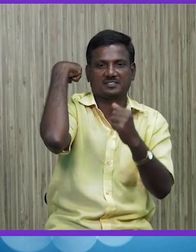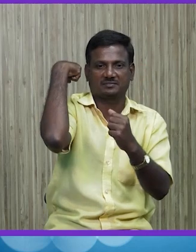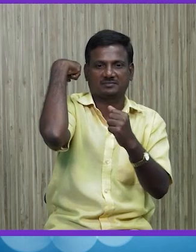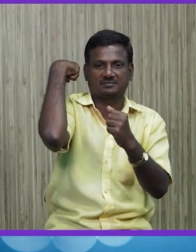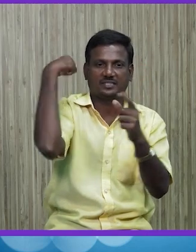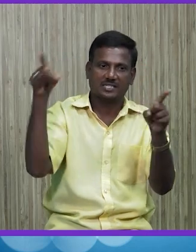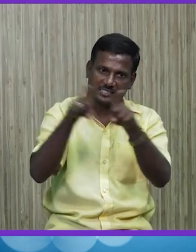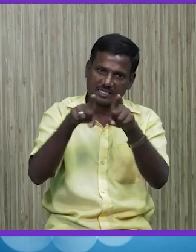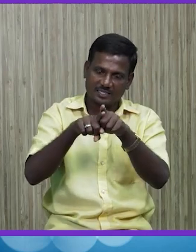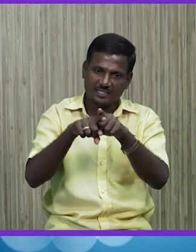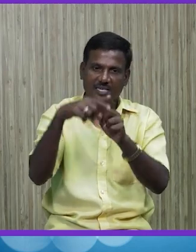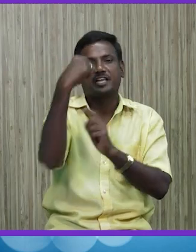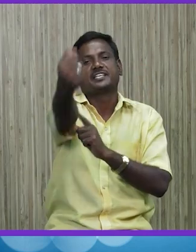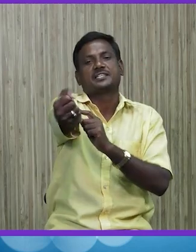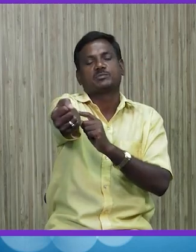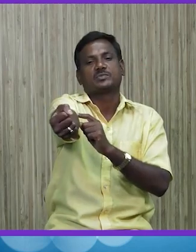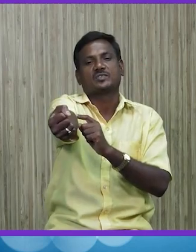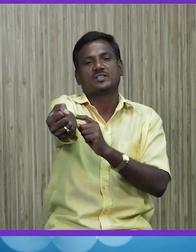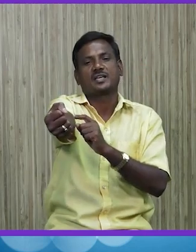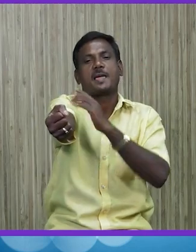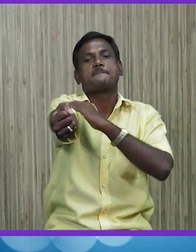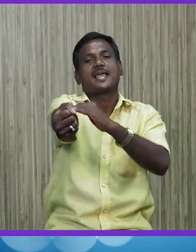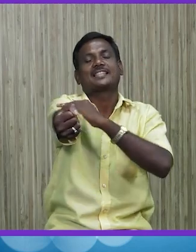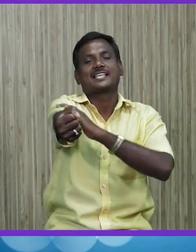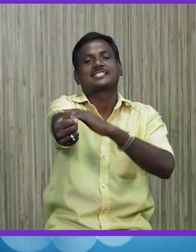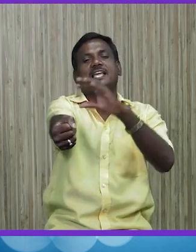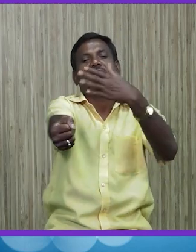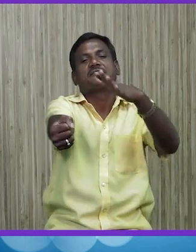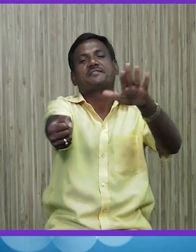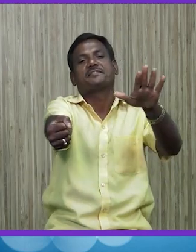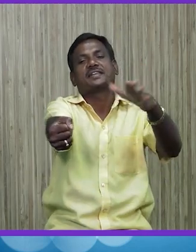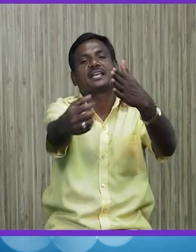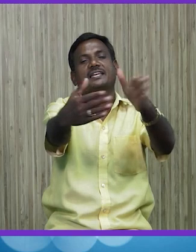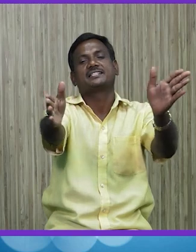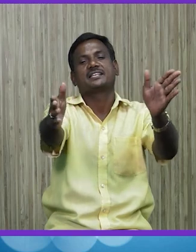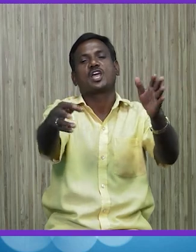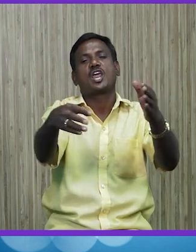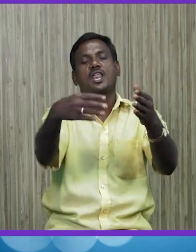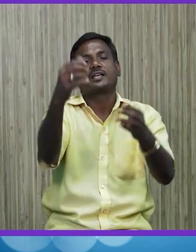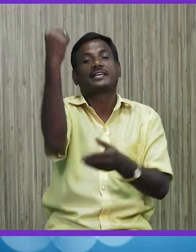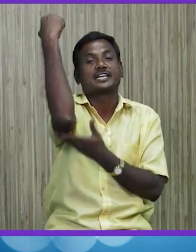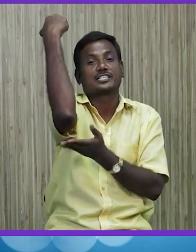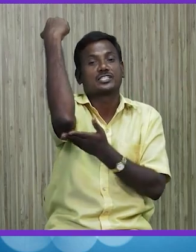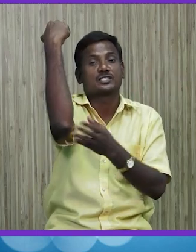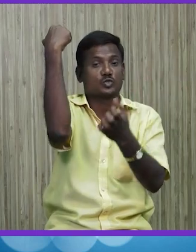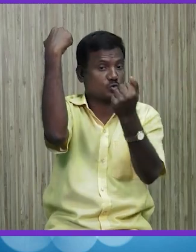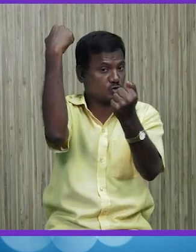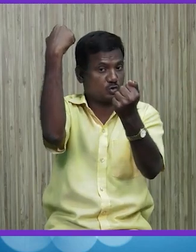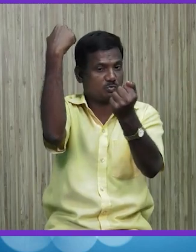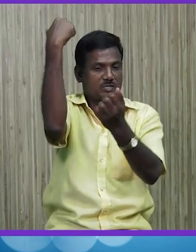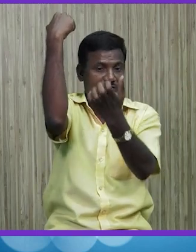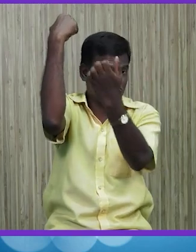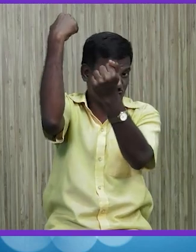அதேபோல் dauன் கையினை நீட்டும் போலது.. மேலை இருக்குக்கு கூaningது.. நீட்சி Guer cavalryந்து.. ஆணால்ijo கீலை இருக்குக்கு கூகுடிய